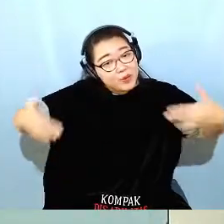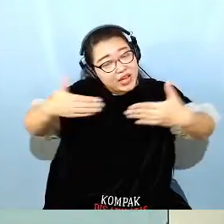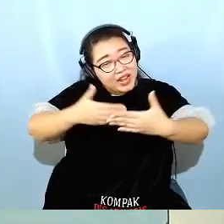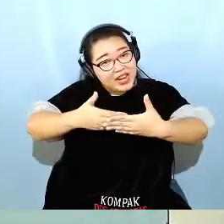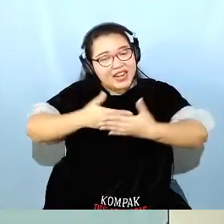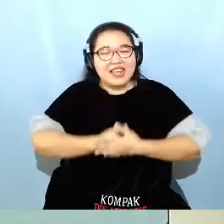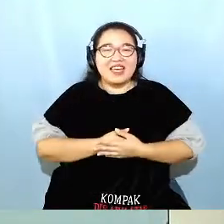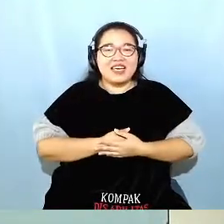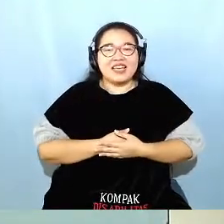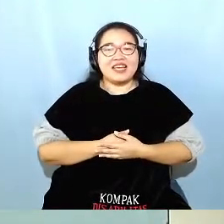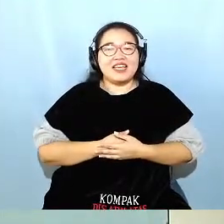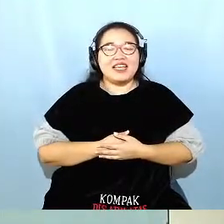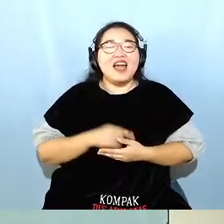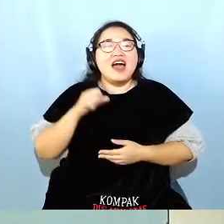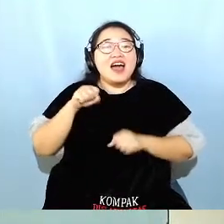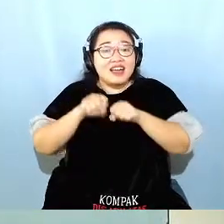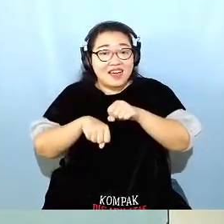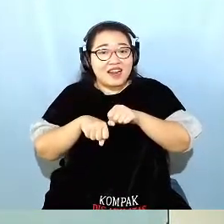Betul, mendapat sentuhan.